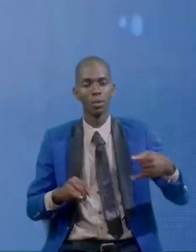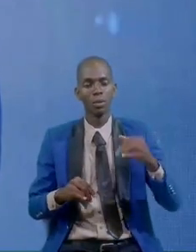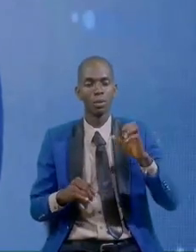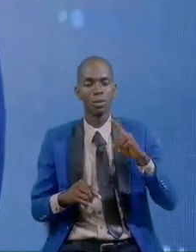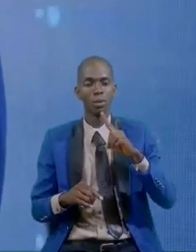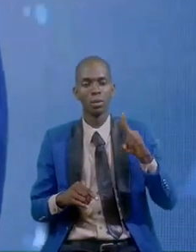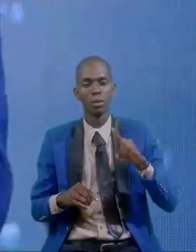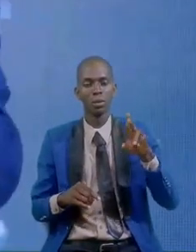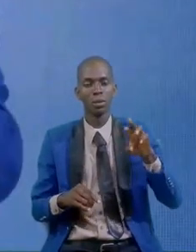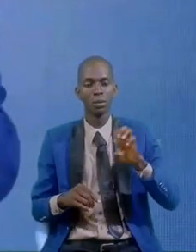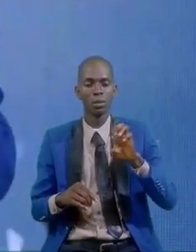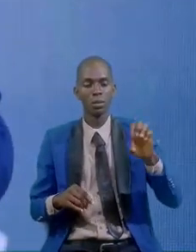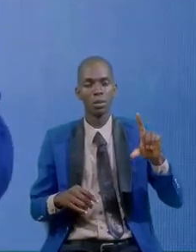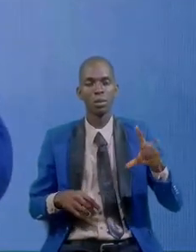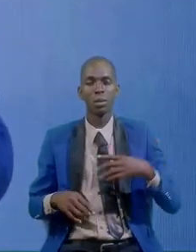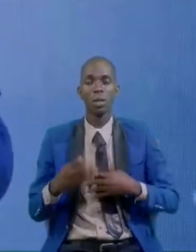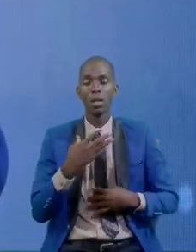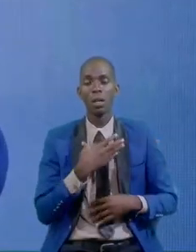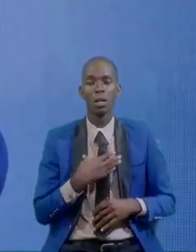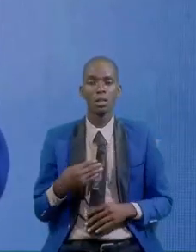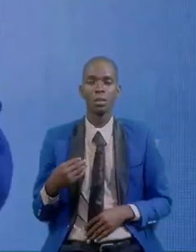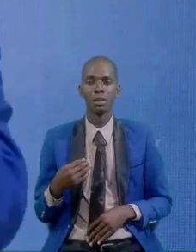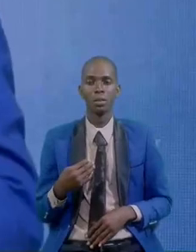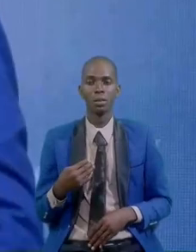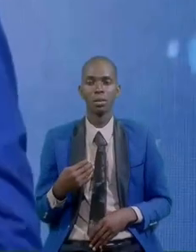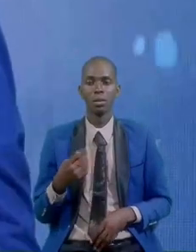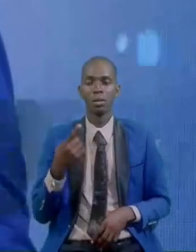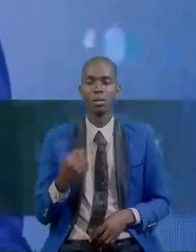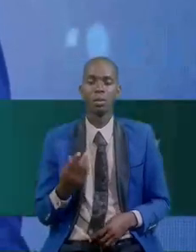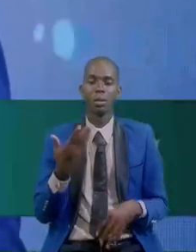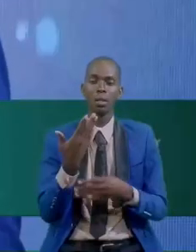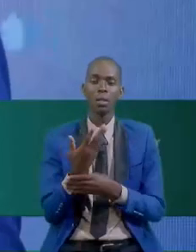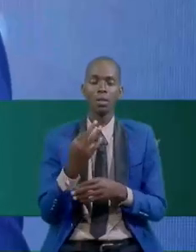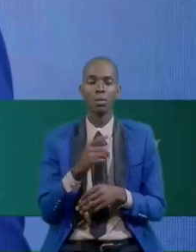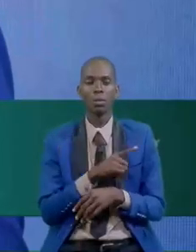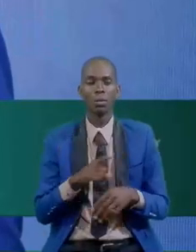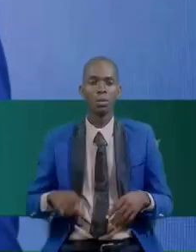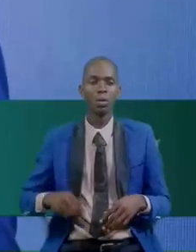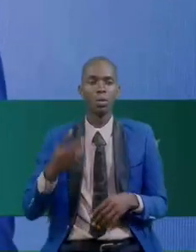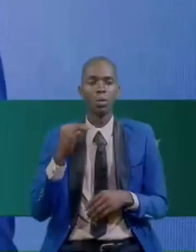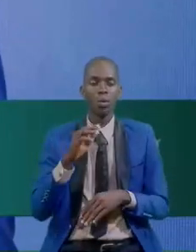Verset 46. Et la main de l'Éternel fut sur Élie,